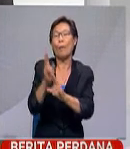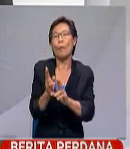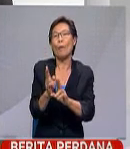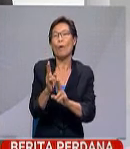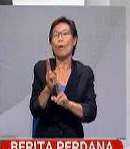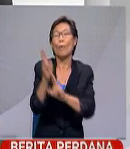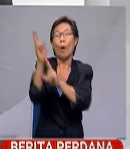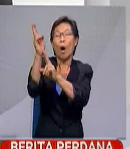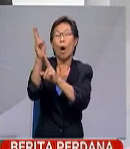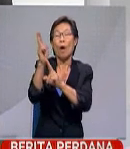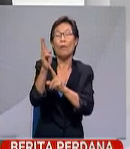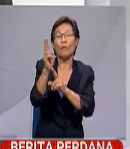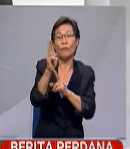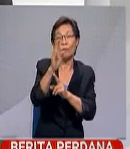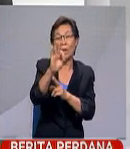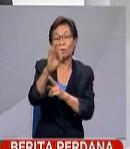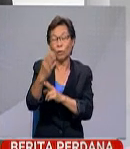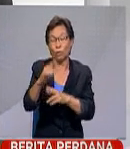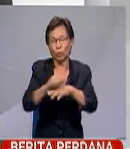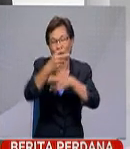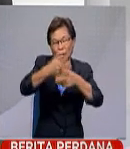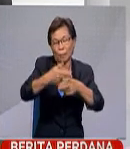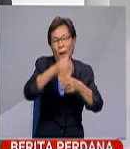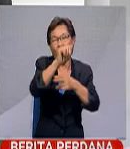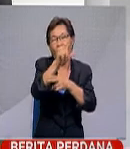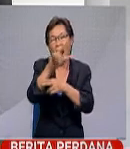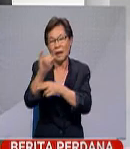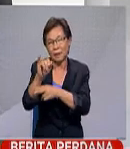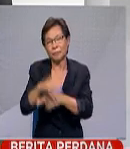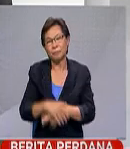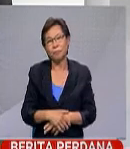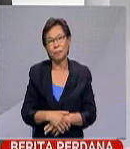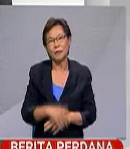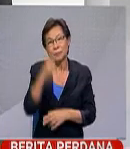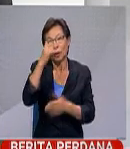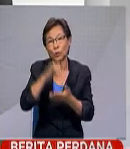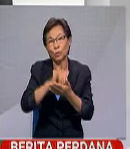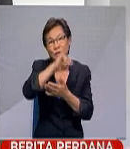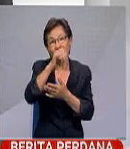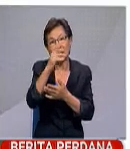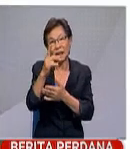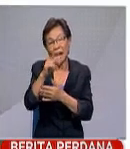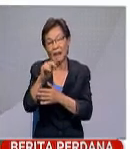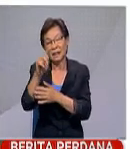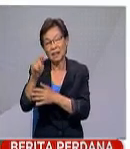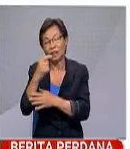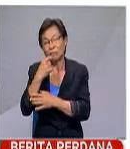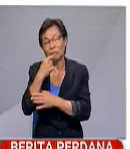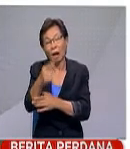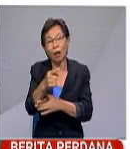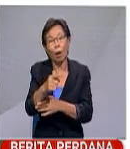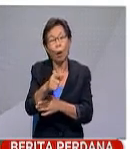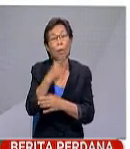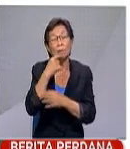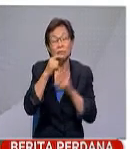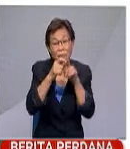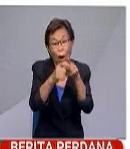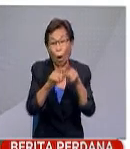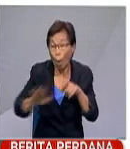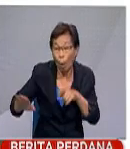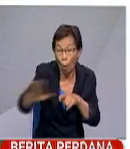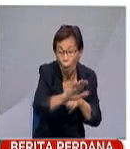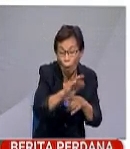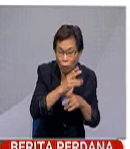Terengganu Original oleh individu yang menggunakan nama Ali Depiche. Sehubungan itu, JKNT meminta orang ramai supaya berhati-hati